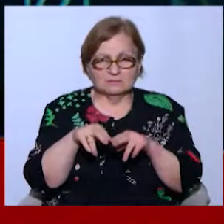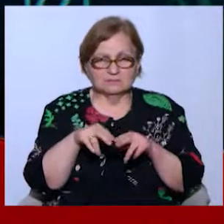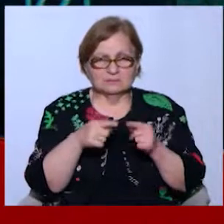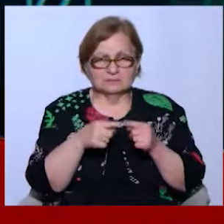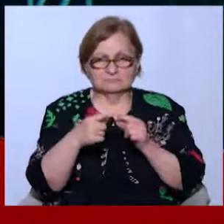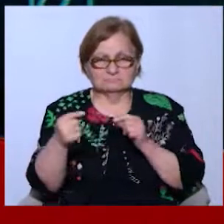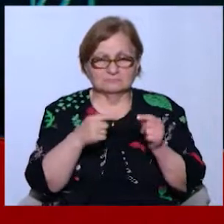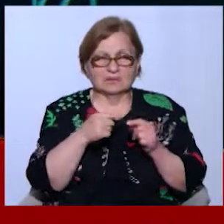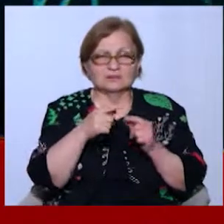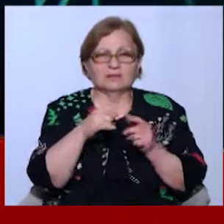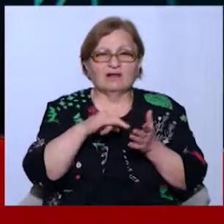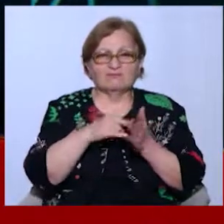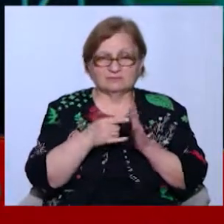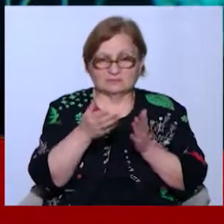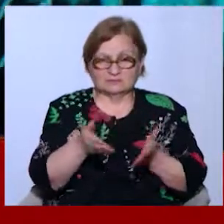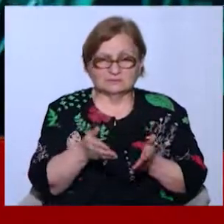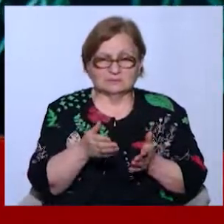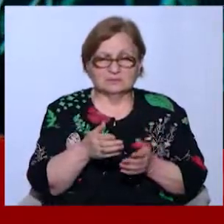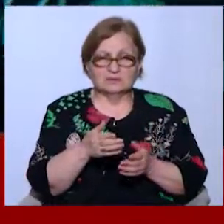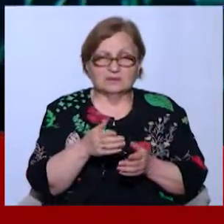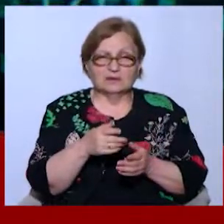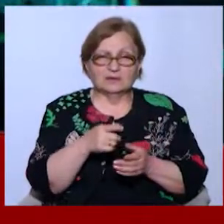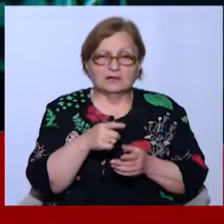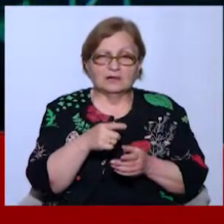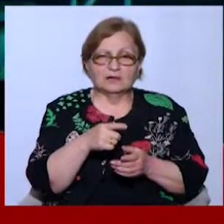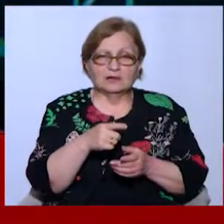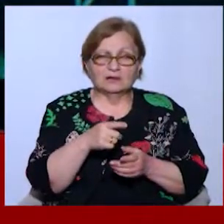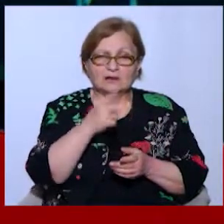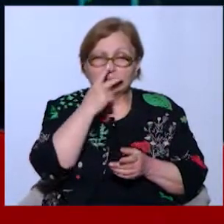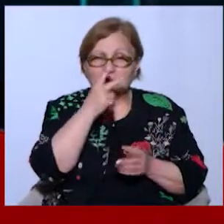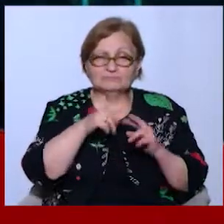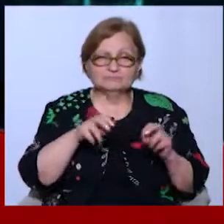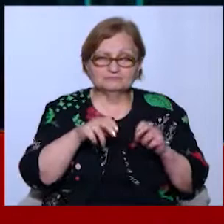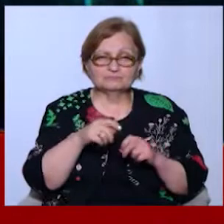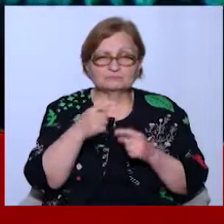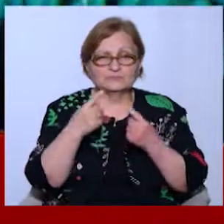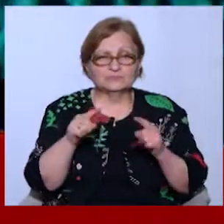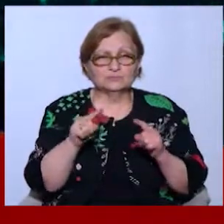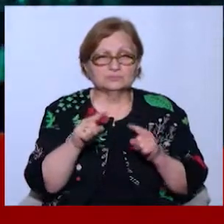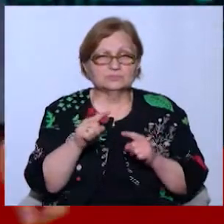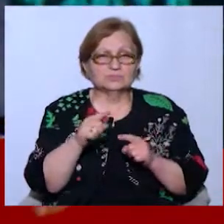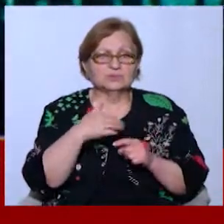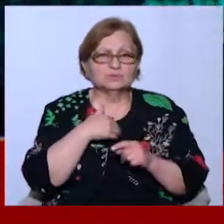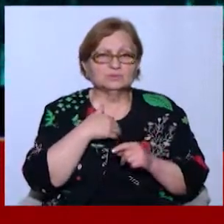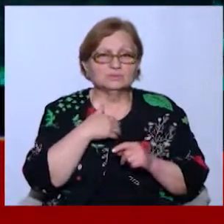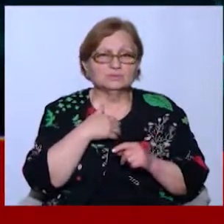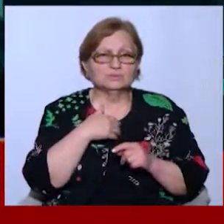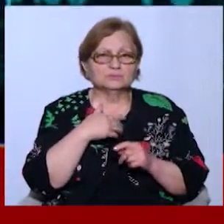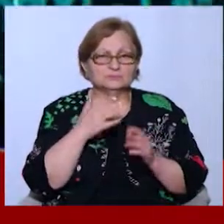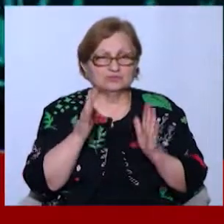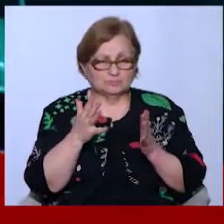წახნაგი არის კვადრატი. შესაბამისად, აი მაგალითად მოდით განვიხილოთ სხვა შემთხვევა. თუ ჩვენ